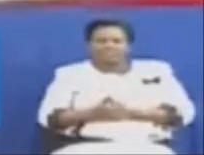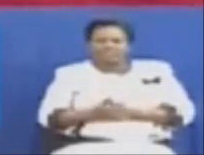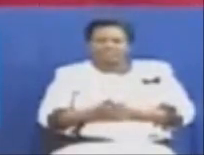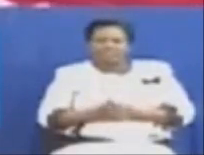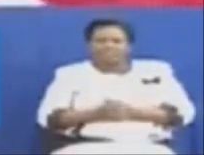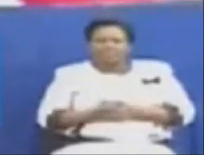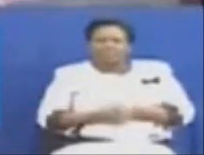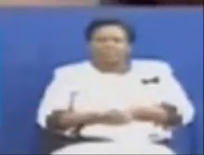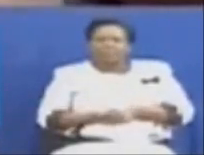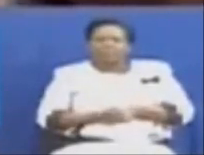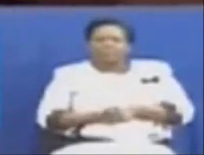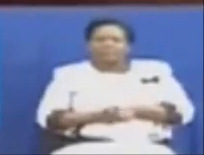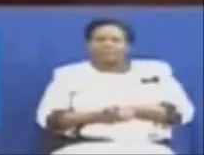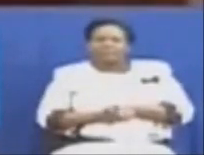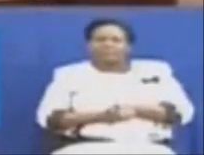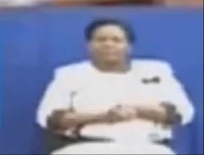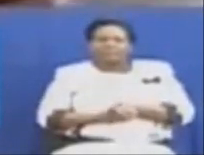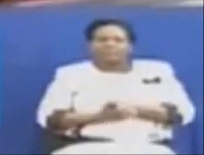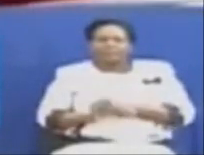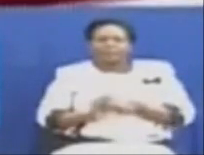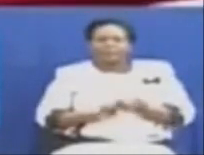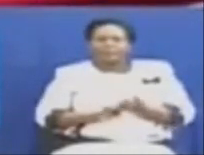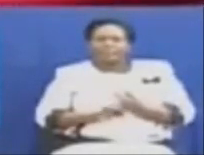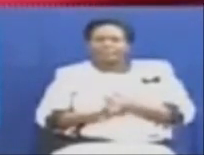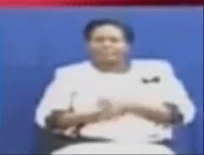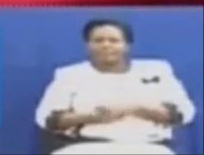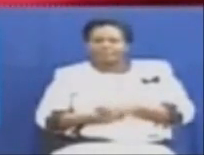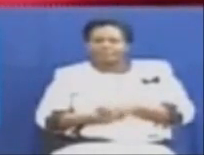kwa watalii, nao hakika hatutauacha.